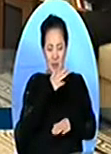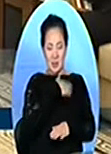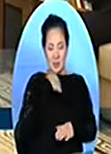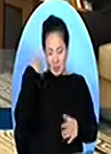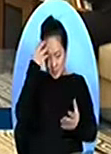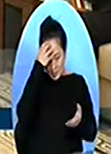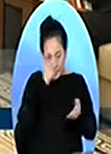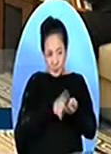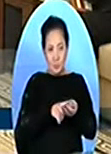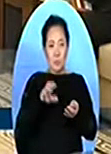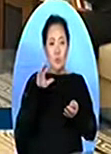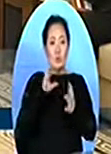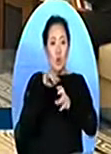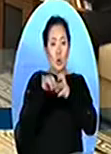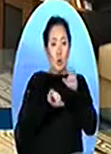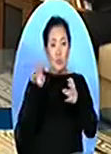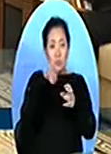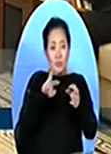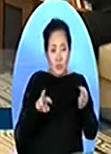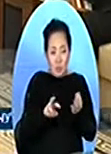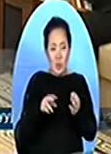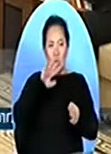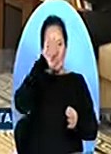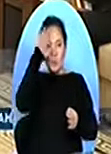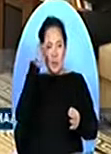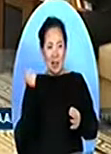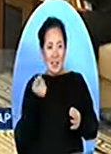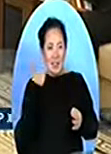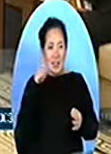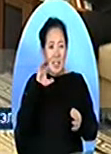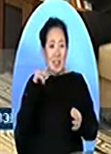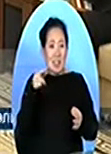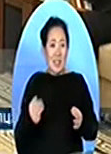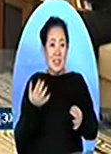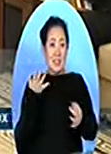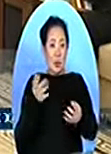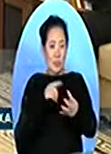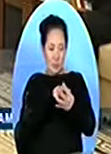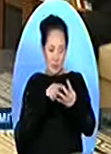ажиллагаа улааны цахилгаан станц 5 төслийн талаар болон цаг үеийн бусад асуудлаар ярилцаж